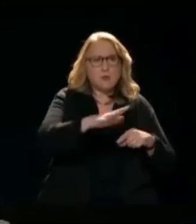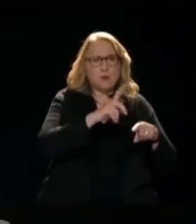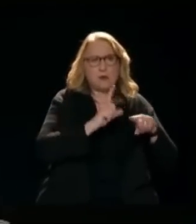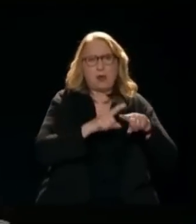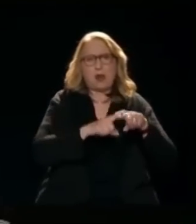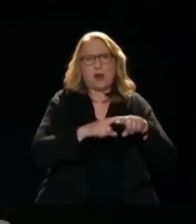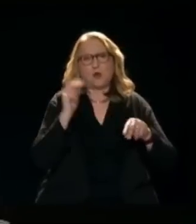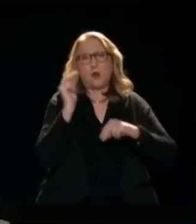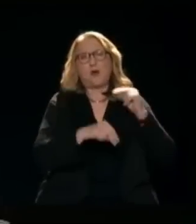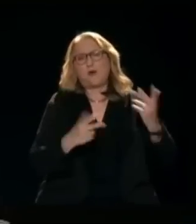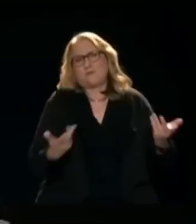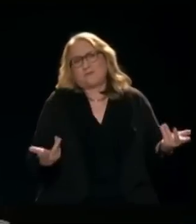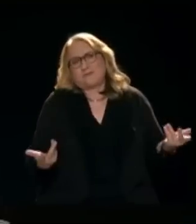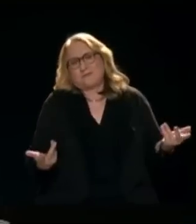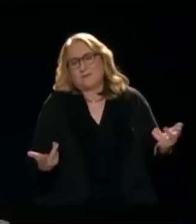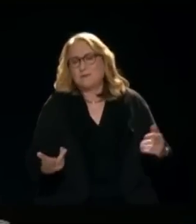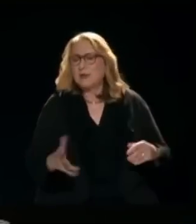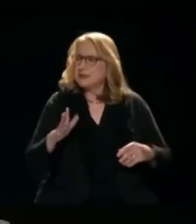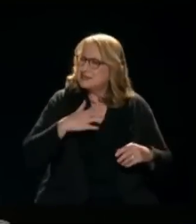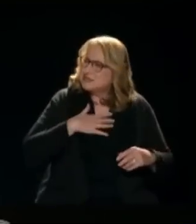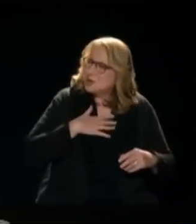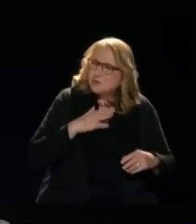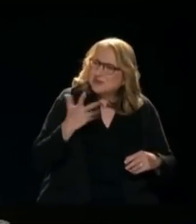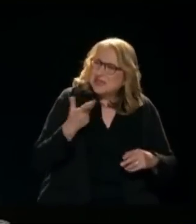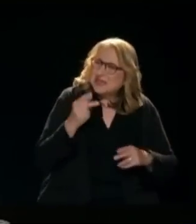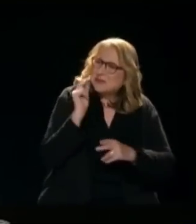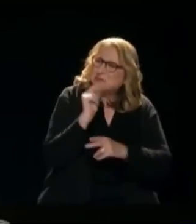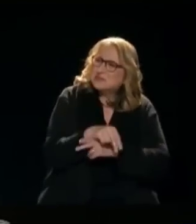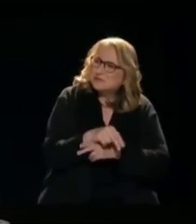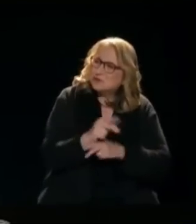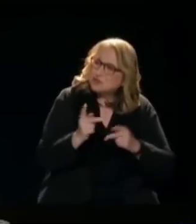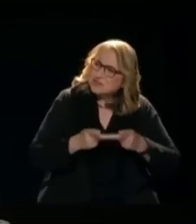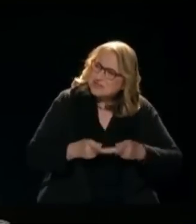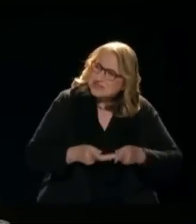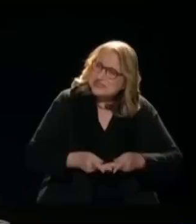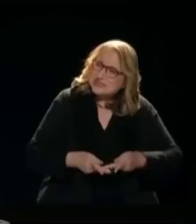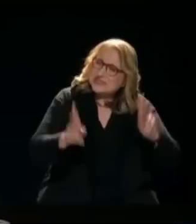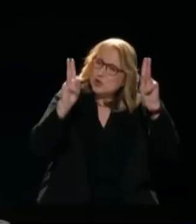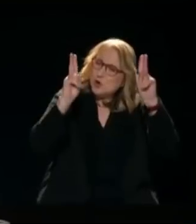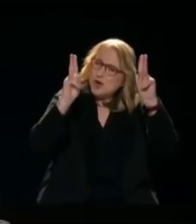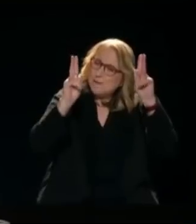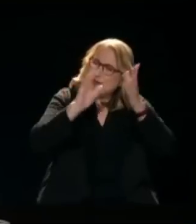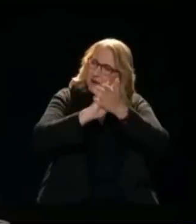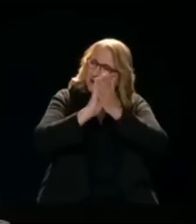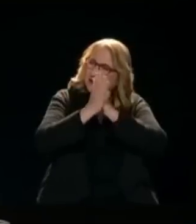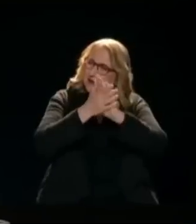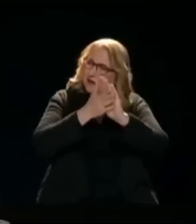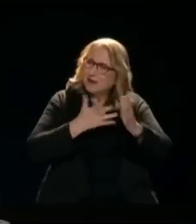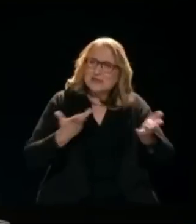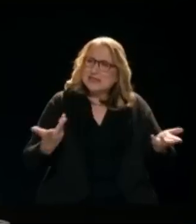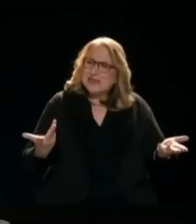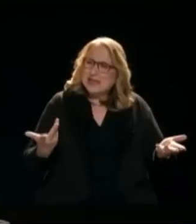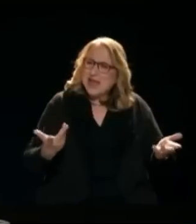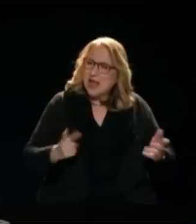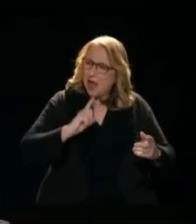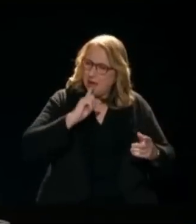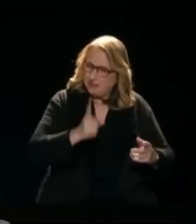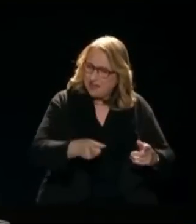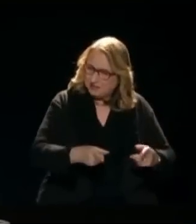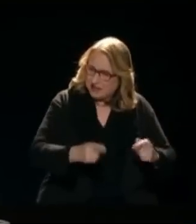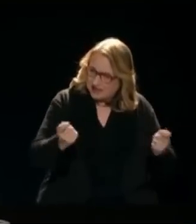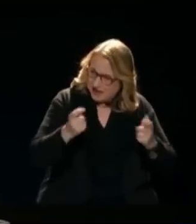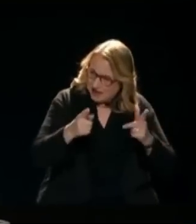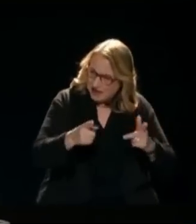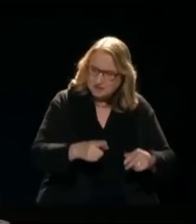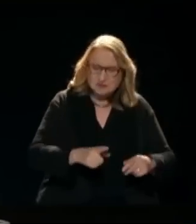ψήφος. Ούτε λευκή επιταγή. Σε ψηφίζω για να τηρείς το Σύνταγμα και τους νόμους. Δεν σε